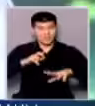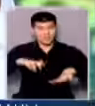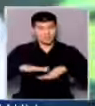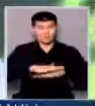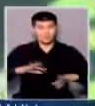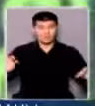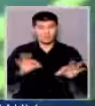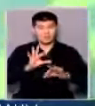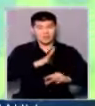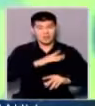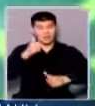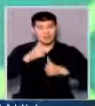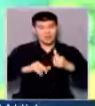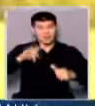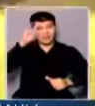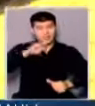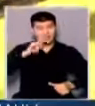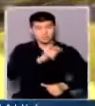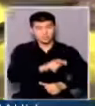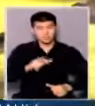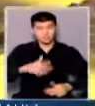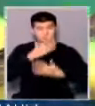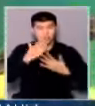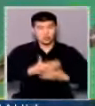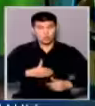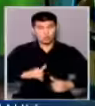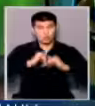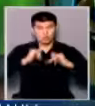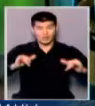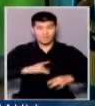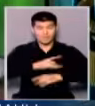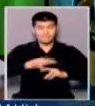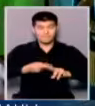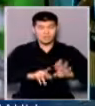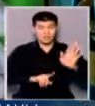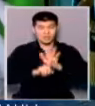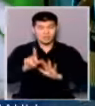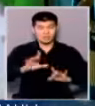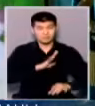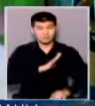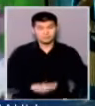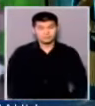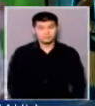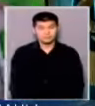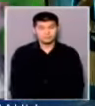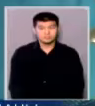шырқалды. Әр қазақстандықтың елге деген сүйіспеншілігін арттыратын мереке осылай насихатталды.